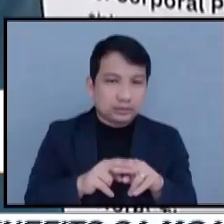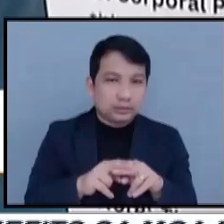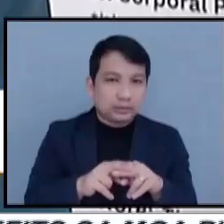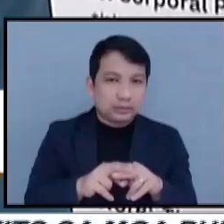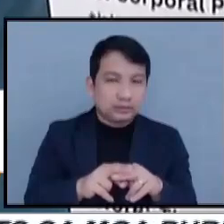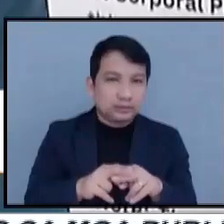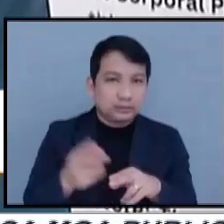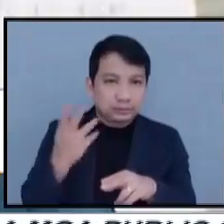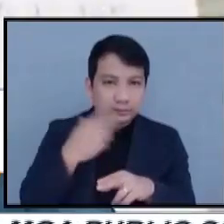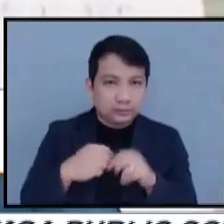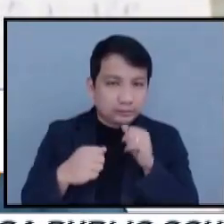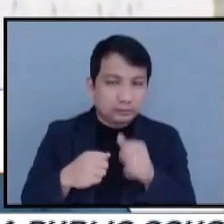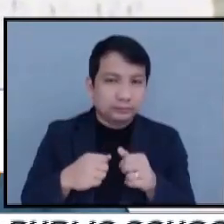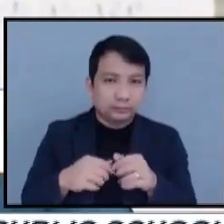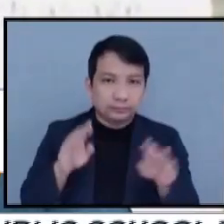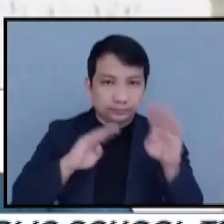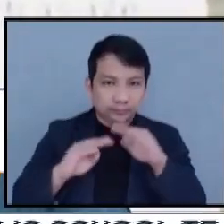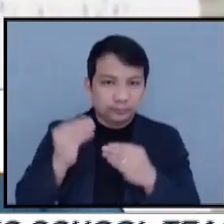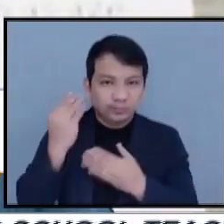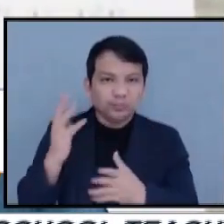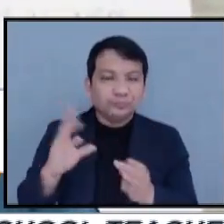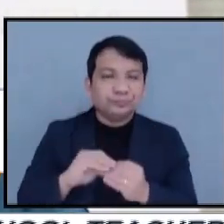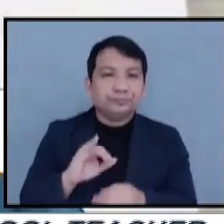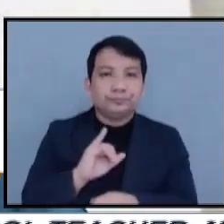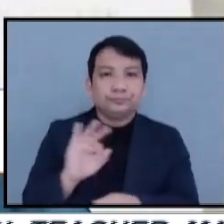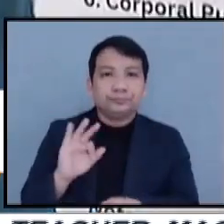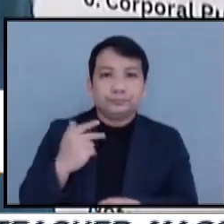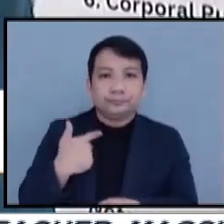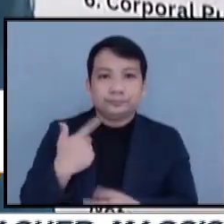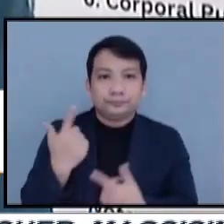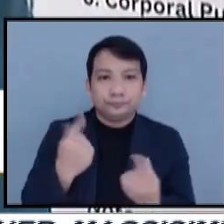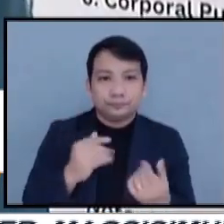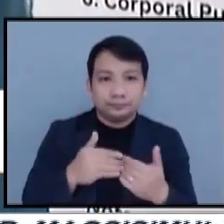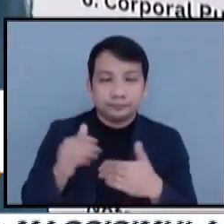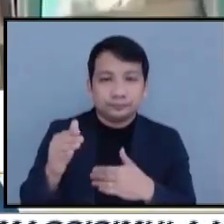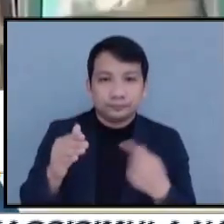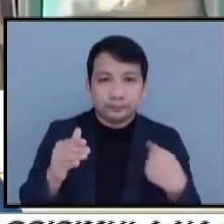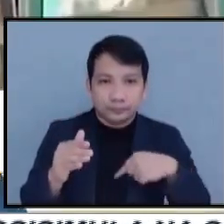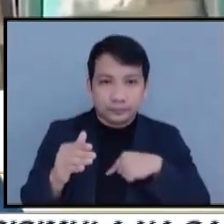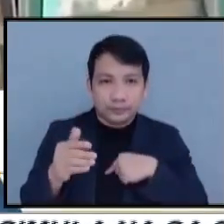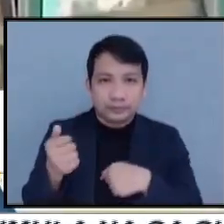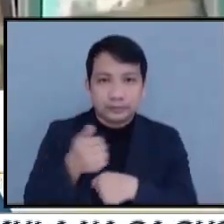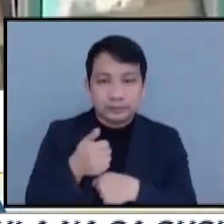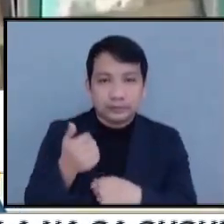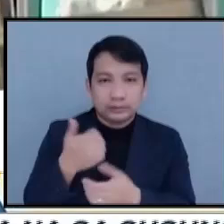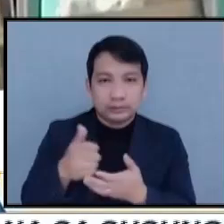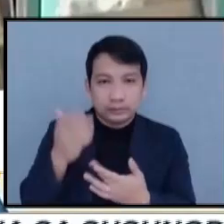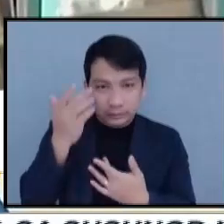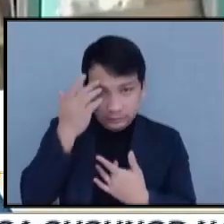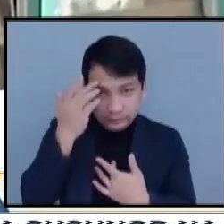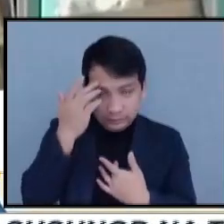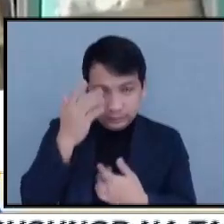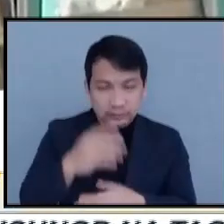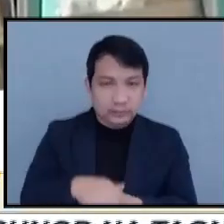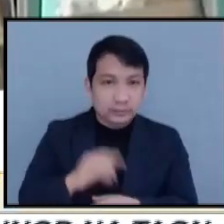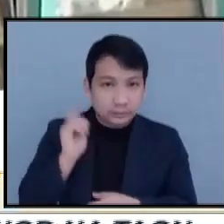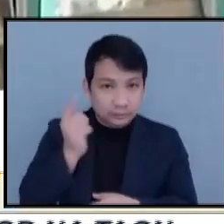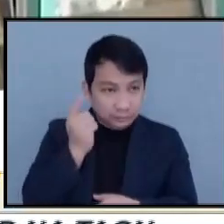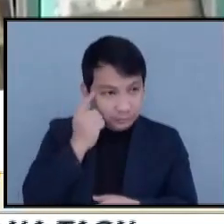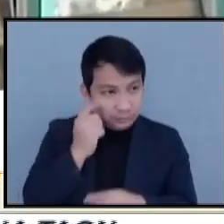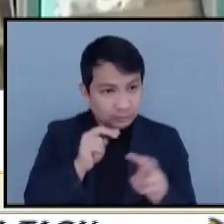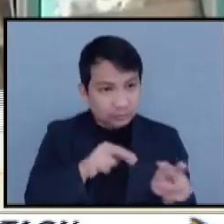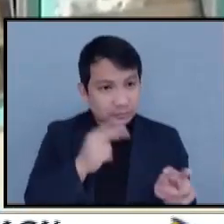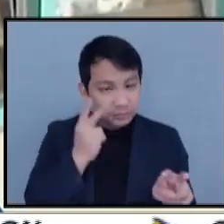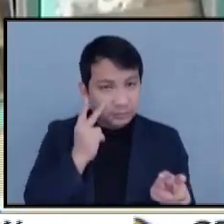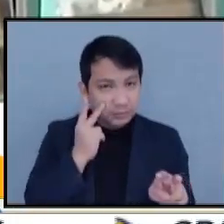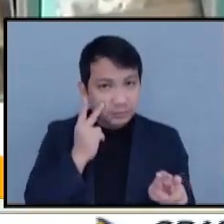sila magiging problemado pa kung saan kukuha ng panggaso sakaling sila ay magkasakit. Papasalamat kami sa gobyerno kasi nakita nila yung paghihirap ng